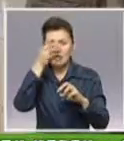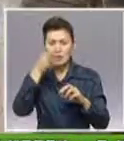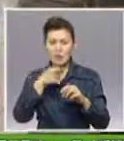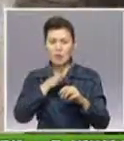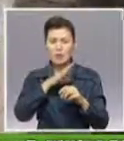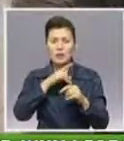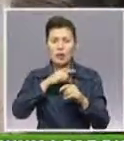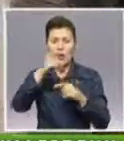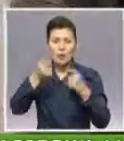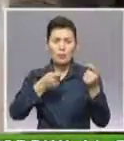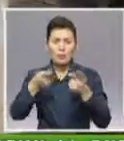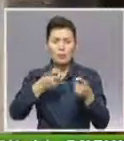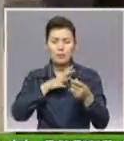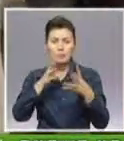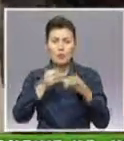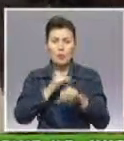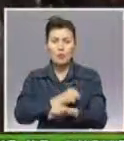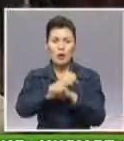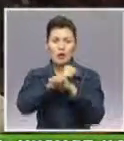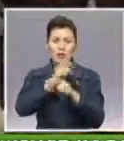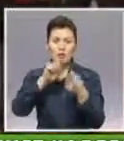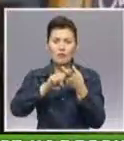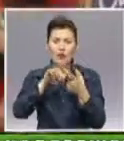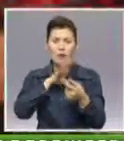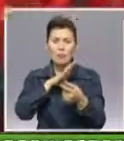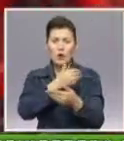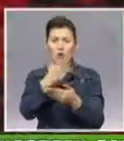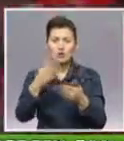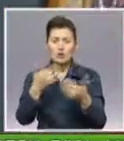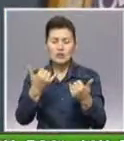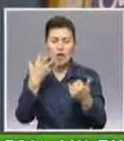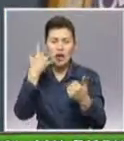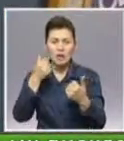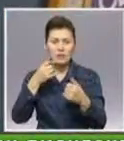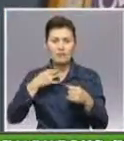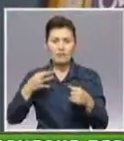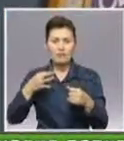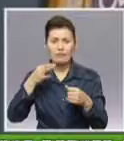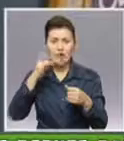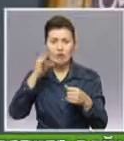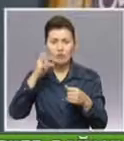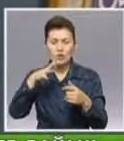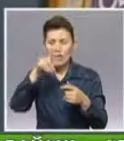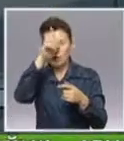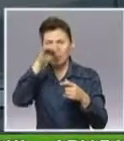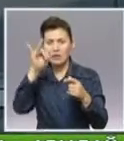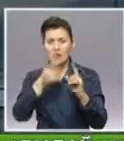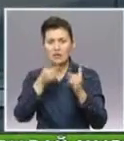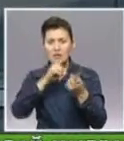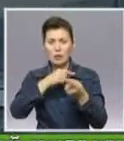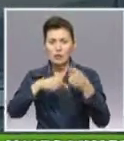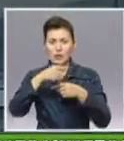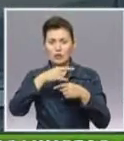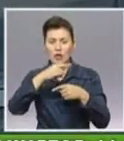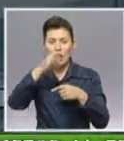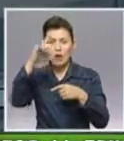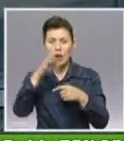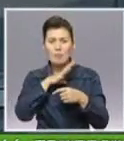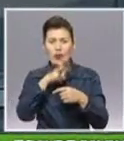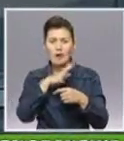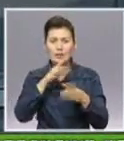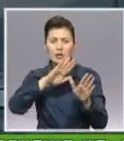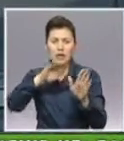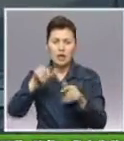мекемесінің пилоттарының ереуілге шығуына байланысты туындаған. Сол себепті Алматыдан Франкфуртқа және керісінше бағытта ұшуы тиіс рейстер